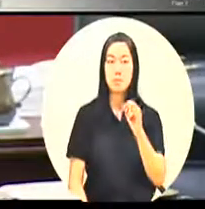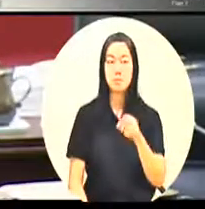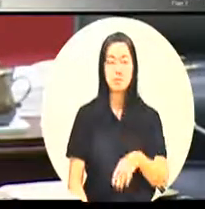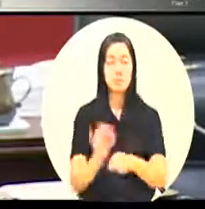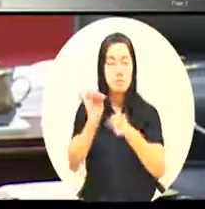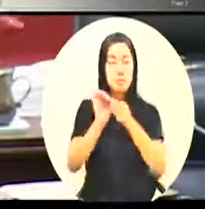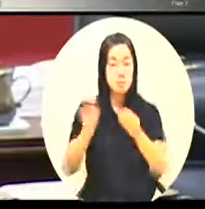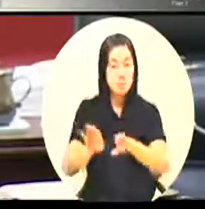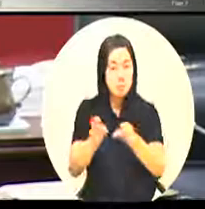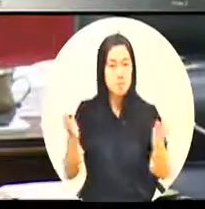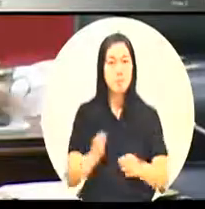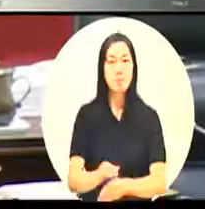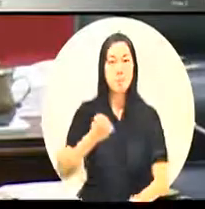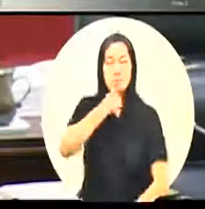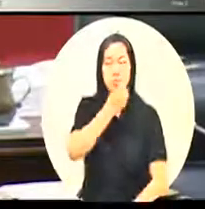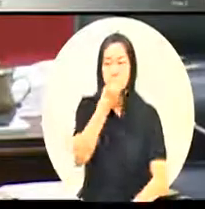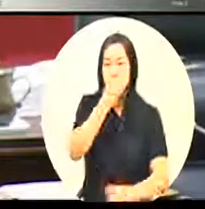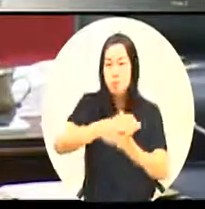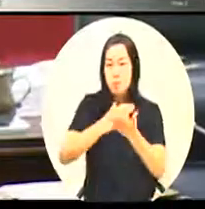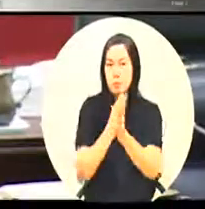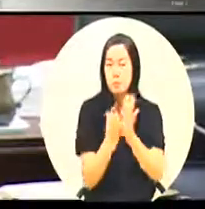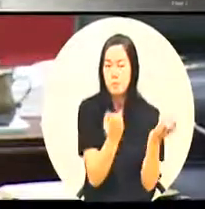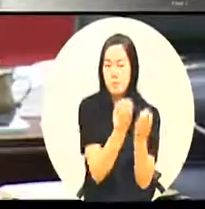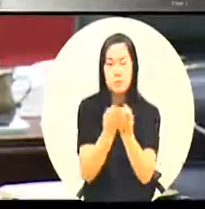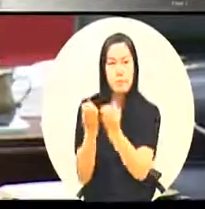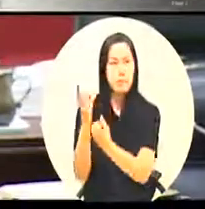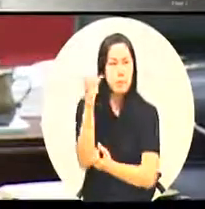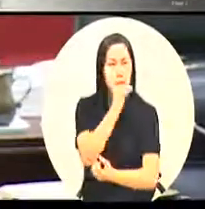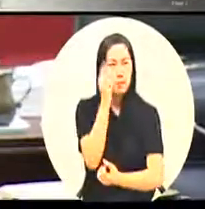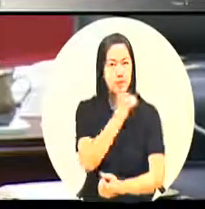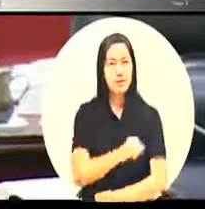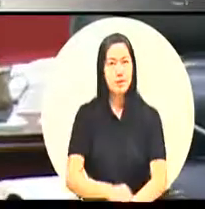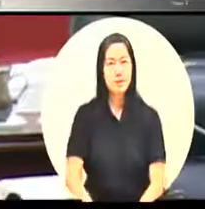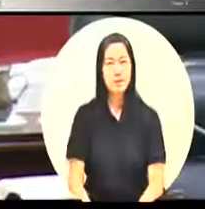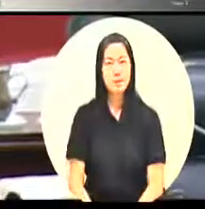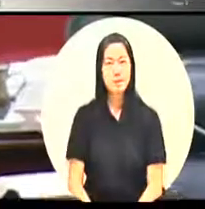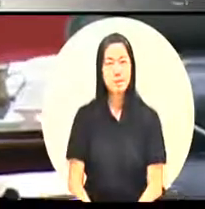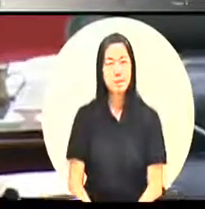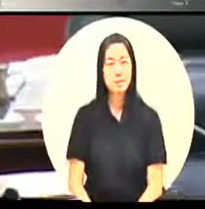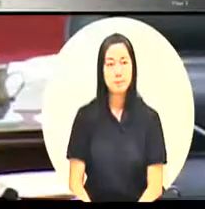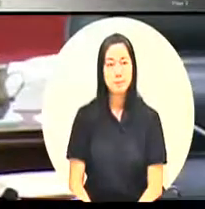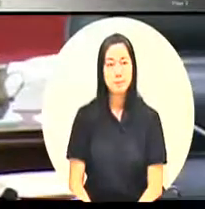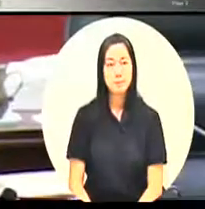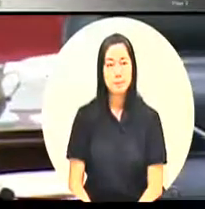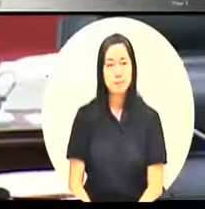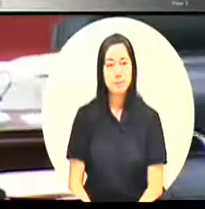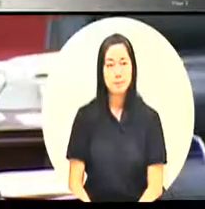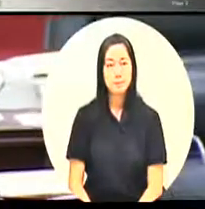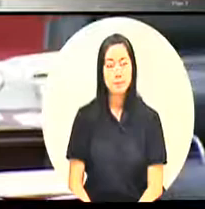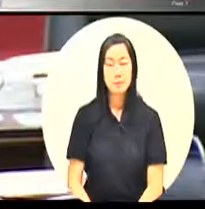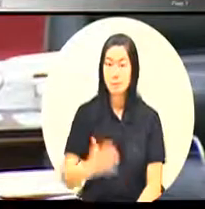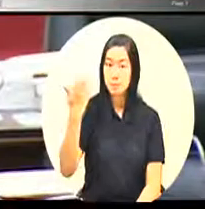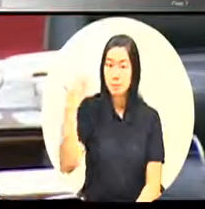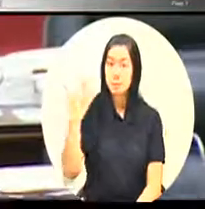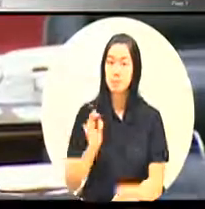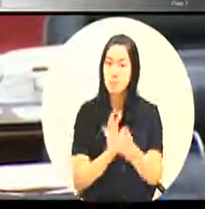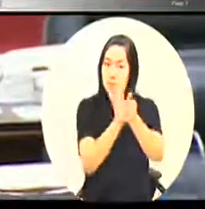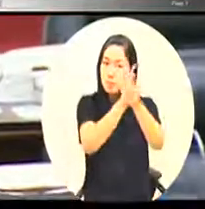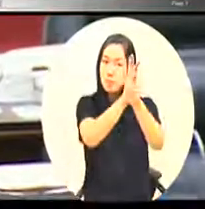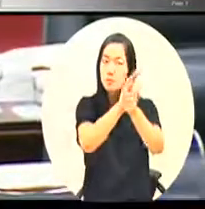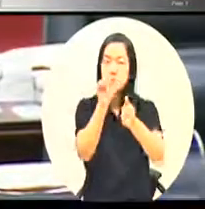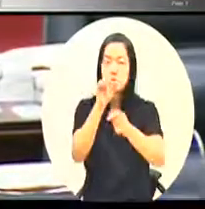咱台湾的食安风暴直直来了后，和过去推展几十